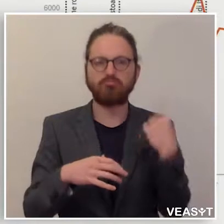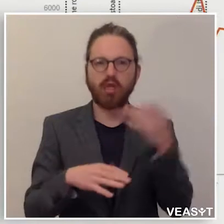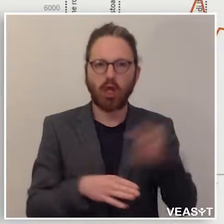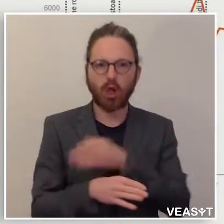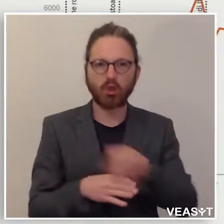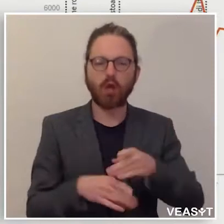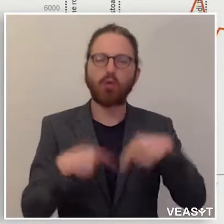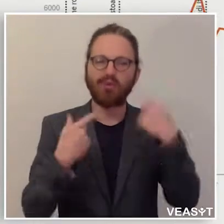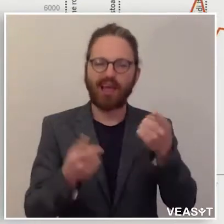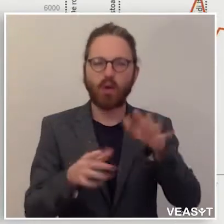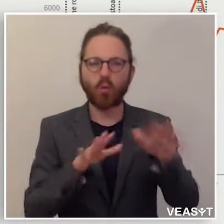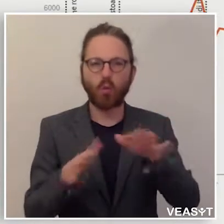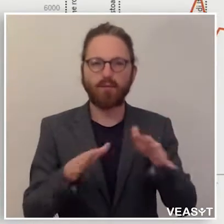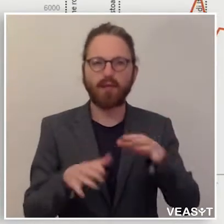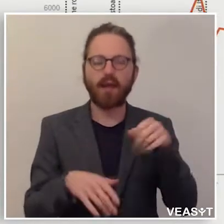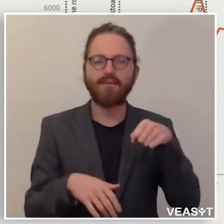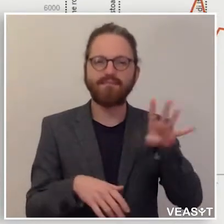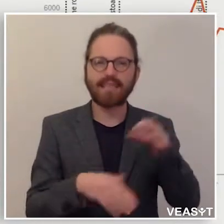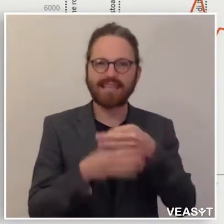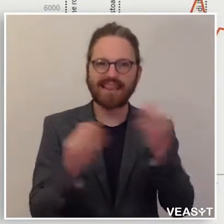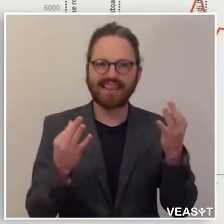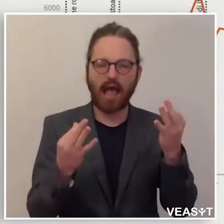un aspetto